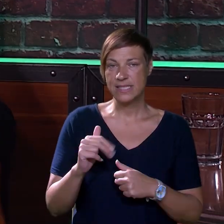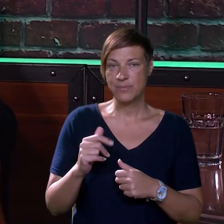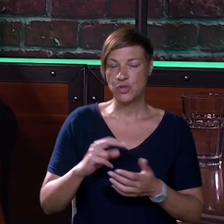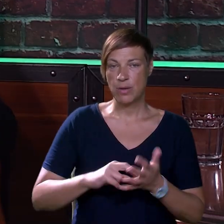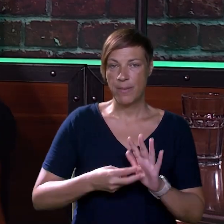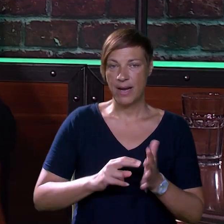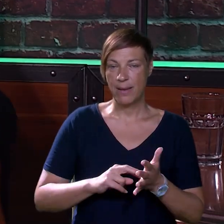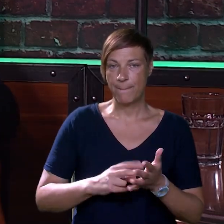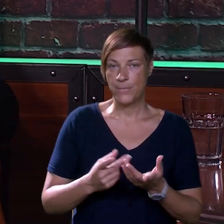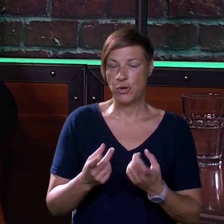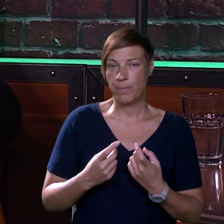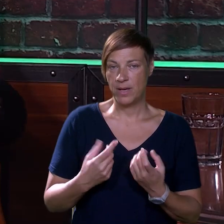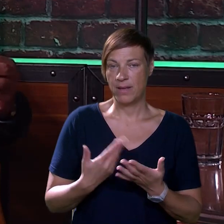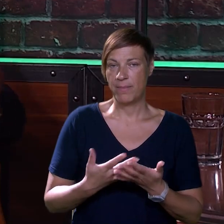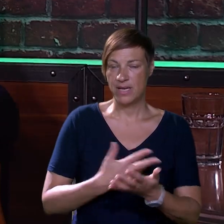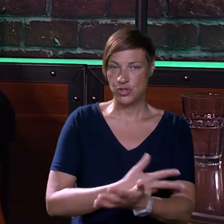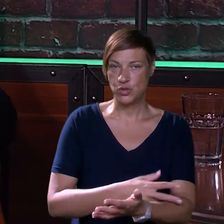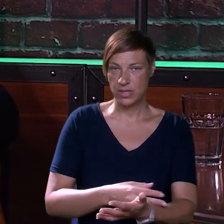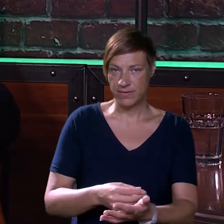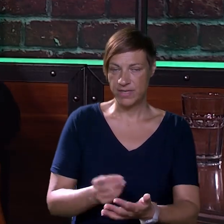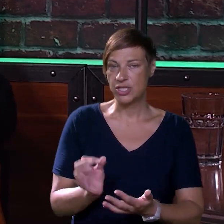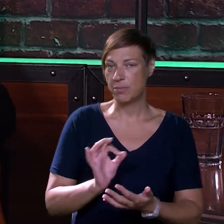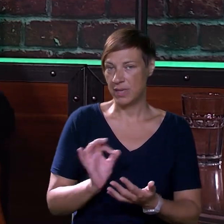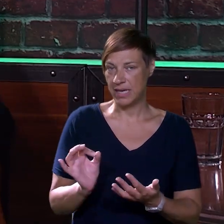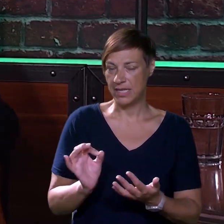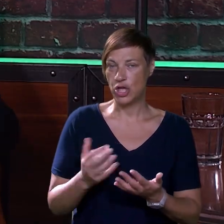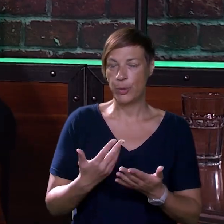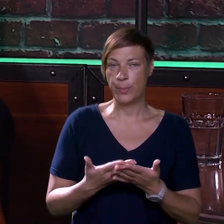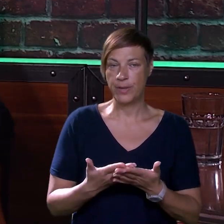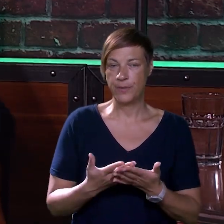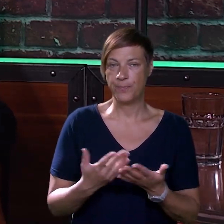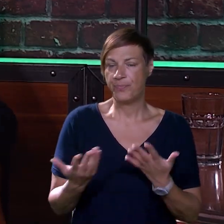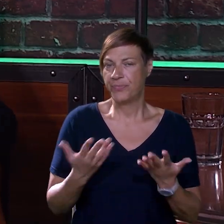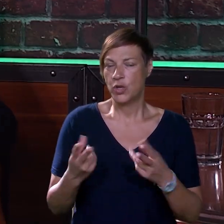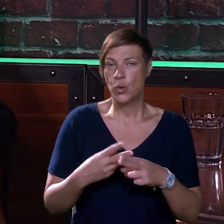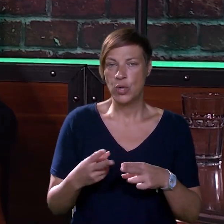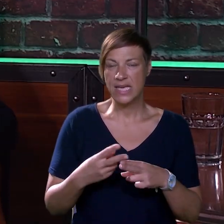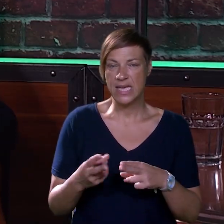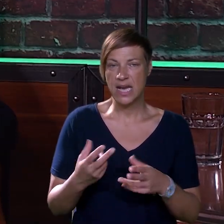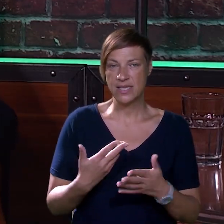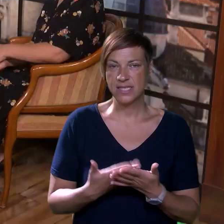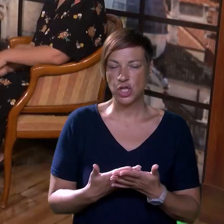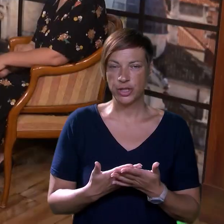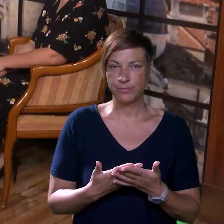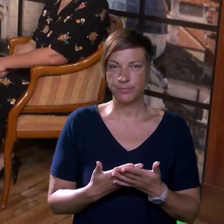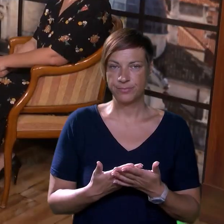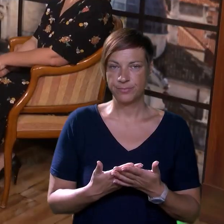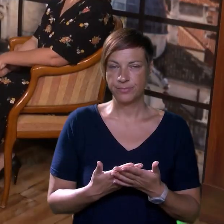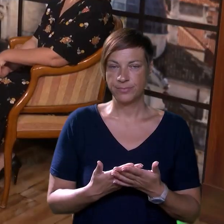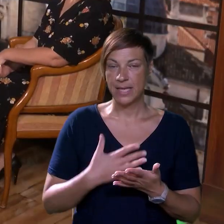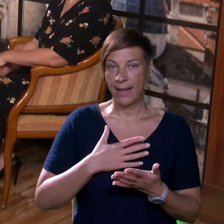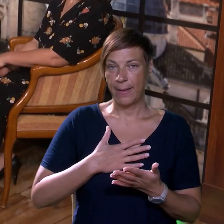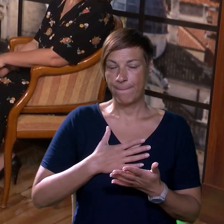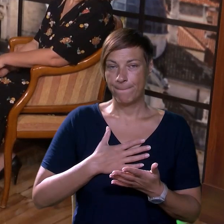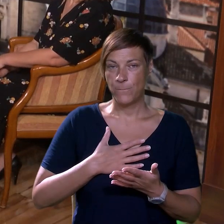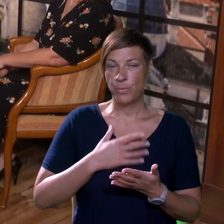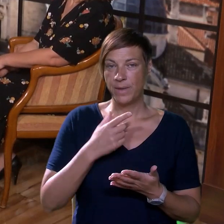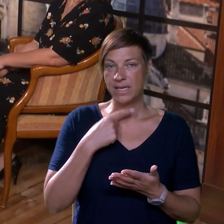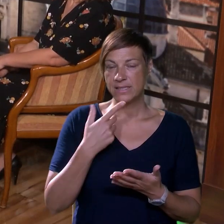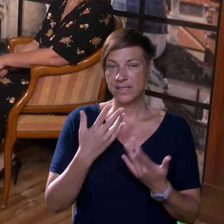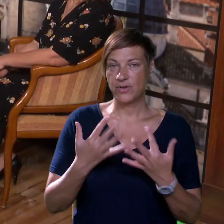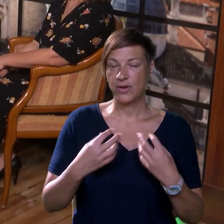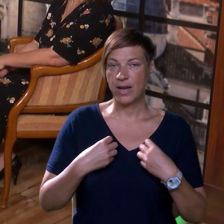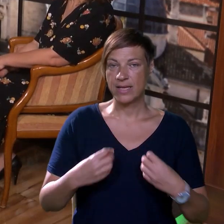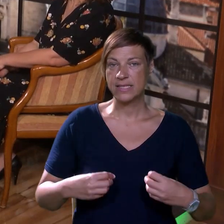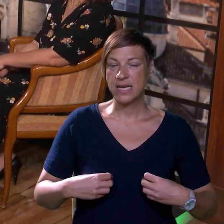imali probleme, ali su, da rečete, krvne žile bile glatke i rako radi s njima. A koji je razlog tome? Pa, po meni, ja sam to rekao na